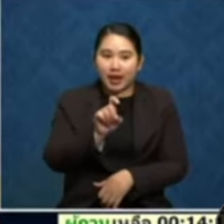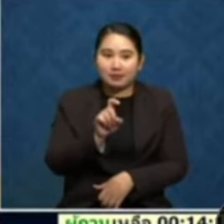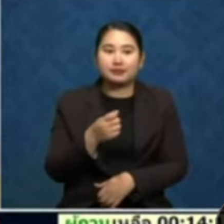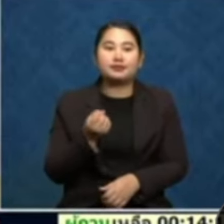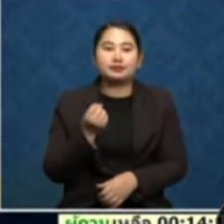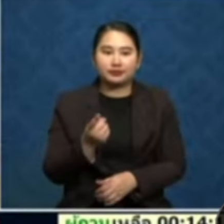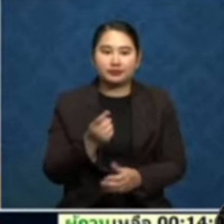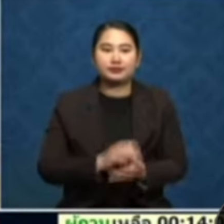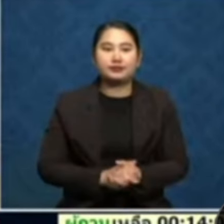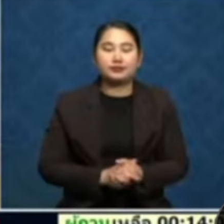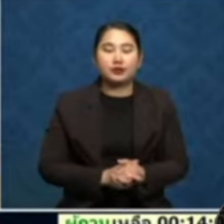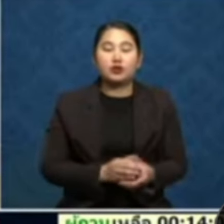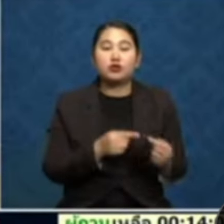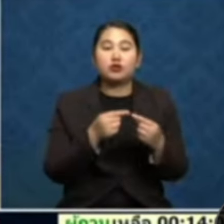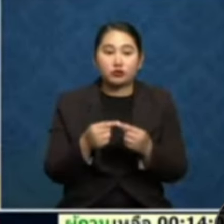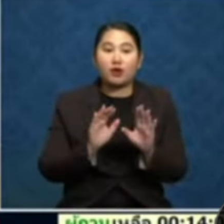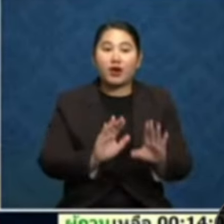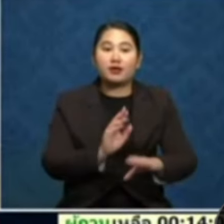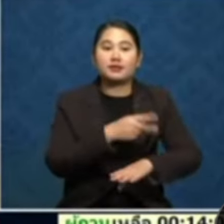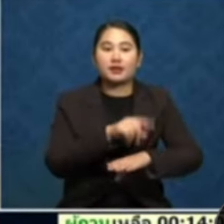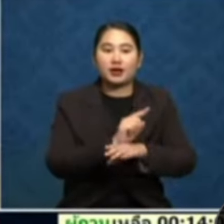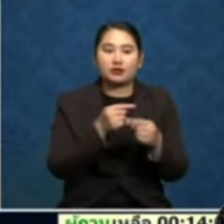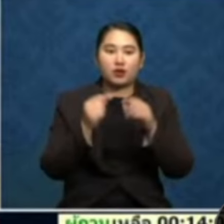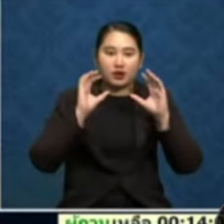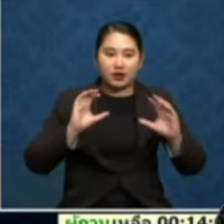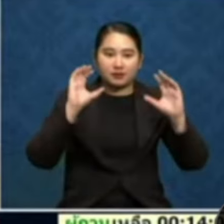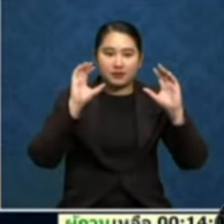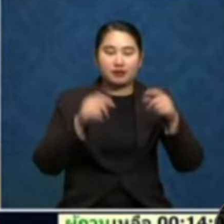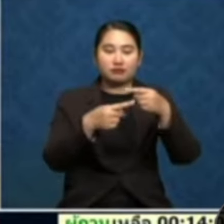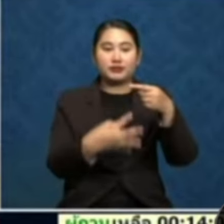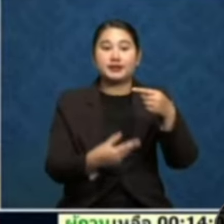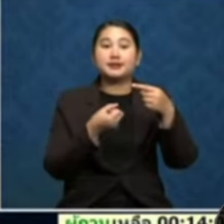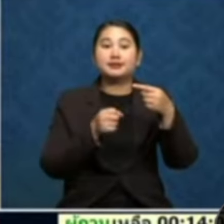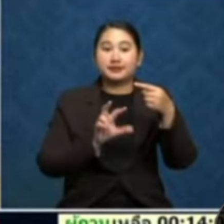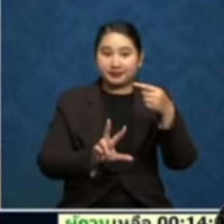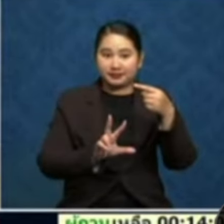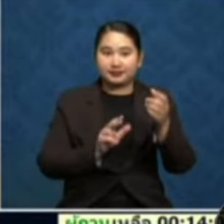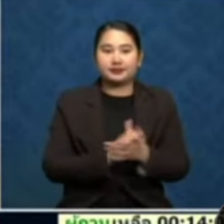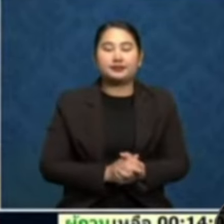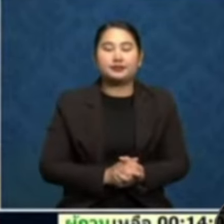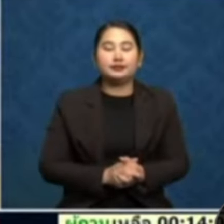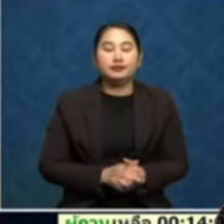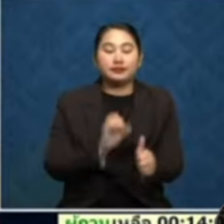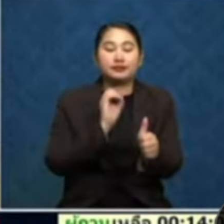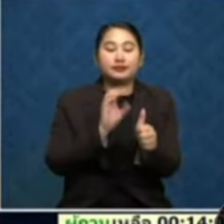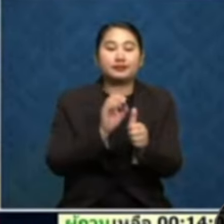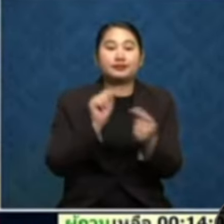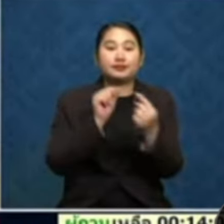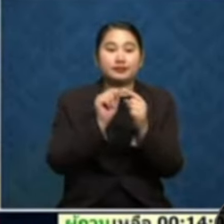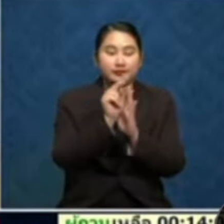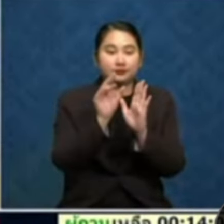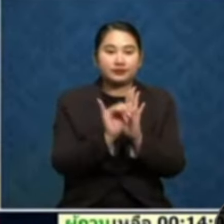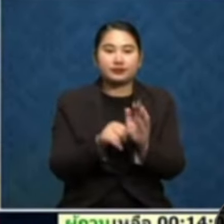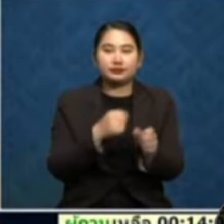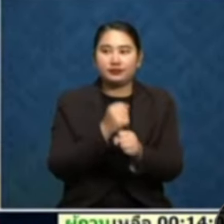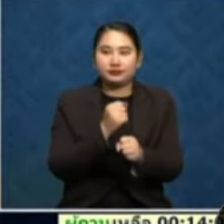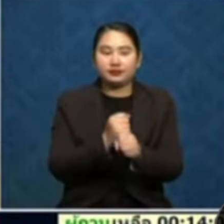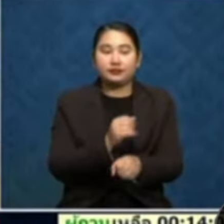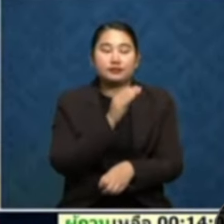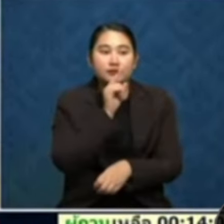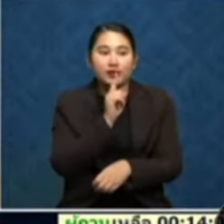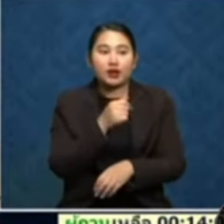สดนะครับส่งผ่านท่านประธานไปยังรัฐบาลรวม 13ข้อด้วยกันนะครับเพื่อที่เป็นข้อเสนอแนะเชิงนโยบายที่ถ้าท่าน